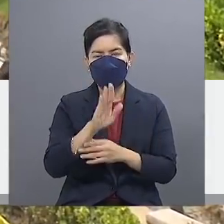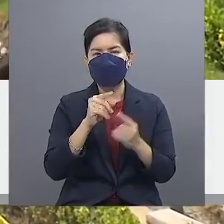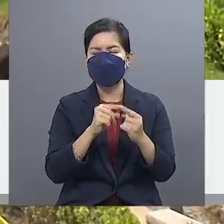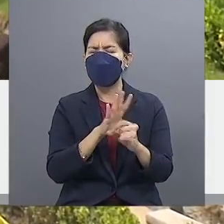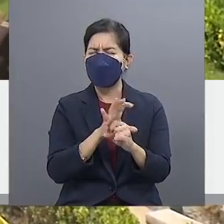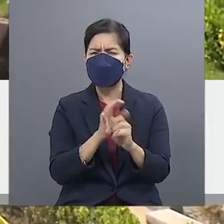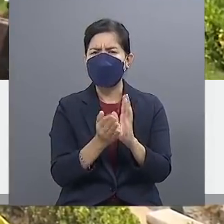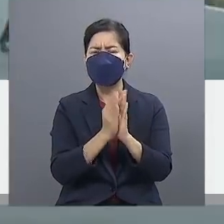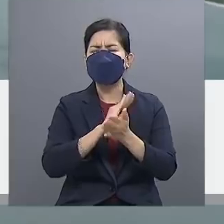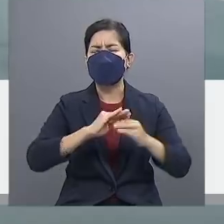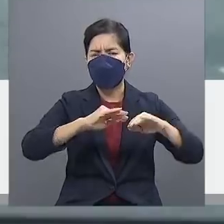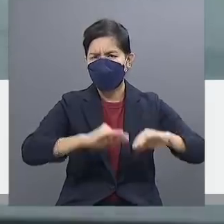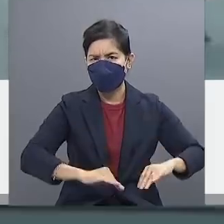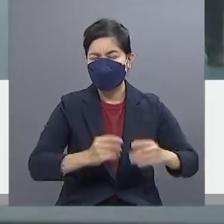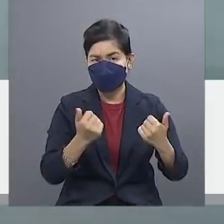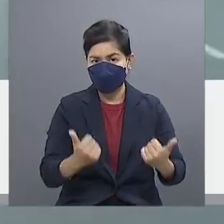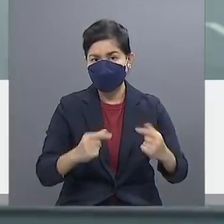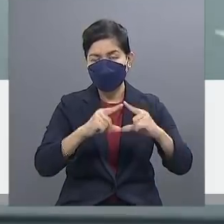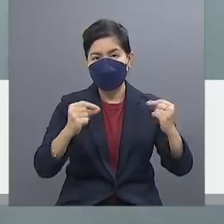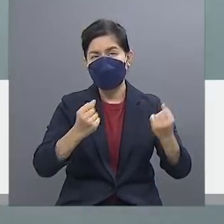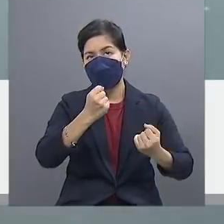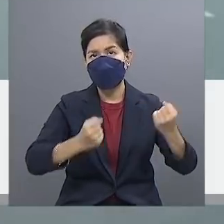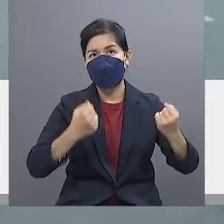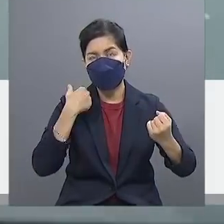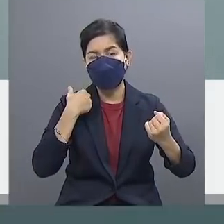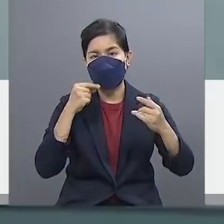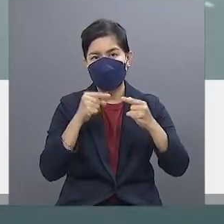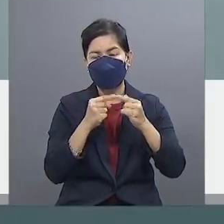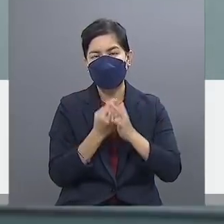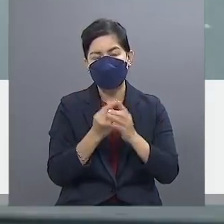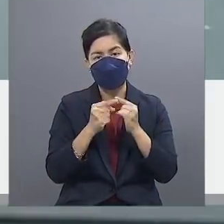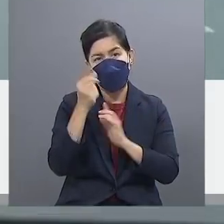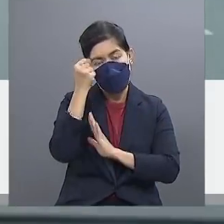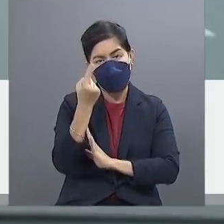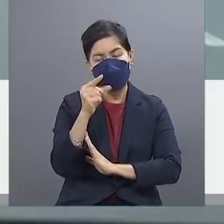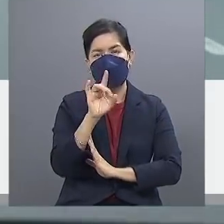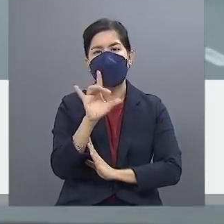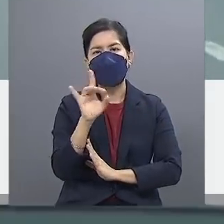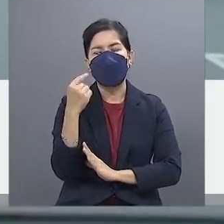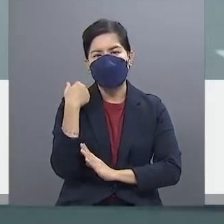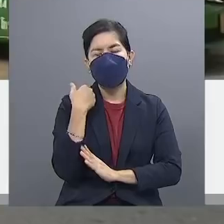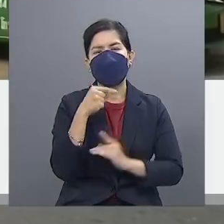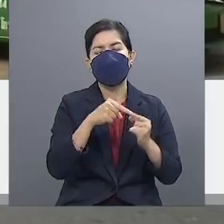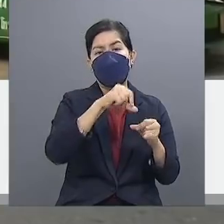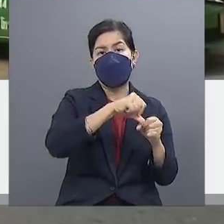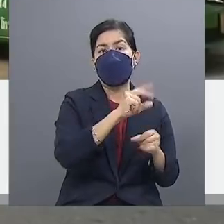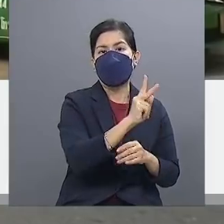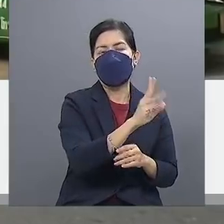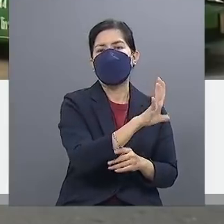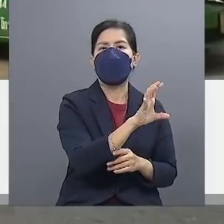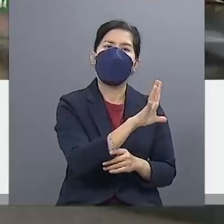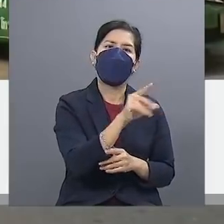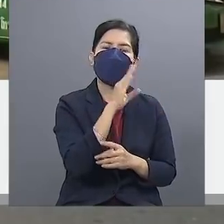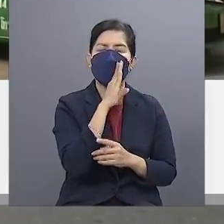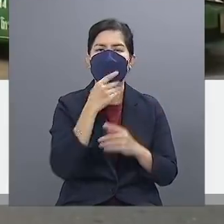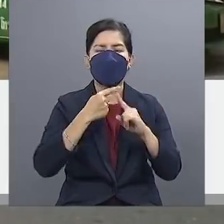ะคะแท็กซี่มีรายได้ประมาณ800บาทค่ะเป็นค่าเชื้อเพลิงไปแล้ว500บาทนะคะถ้าเป็นแท็กซี่เช่าซื้อก็เรียกว่าจะอยู่ไม่ได้ค่ะ